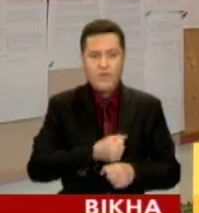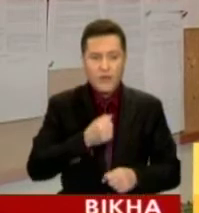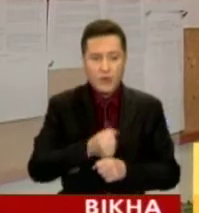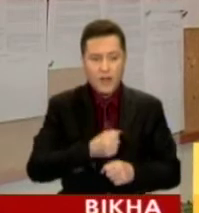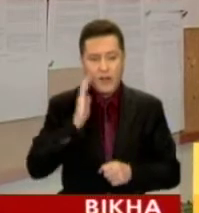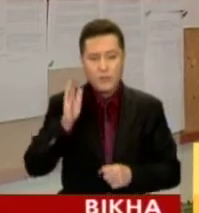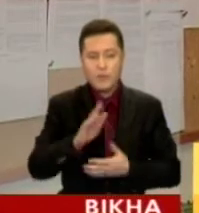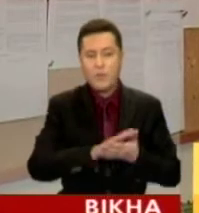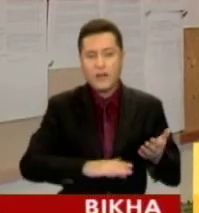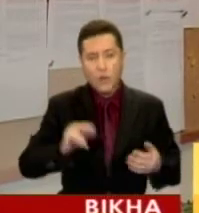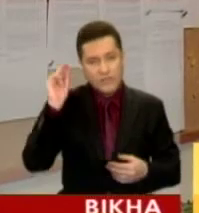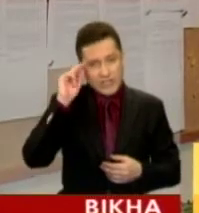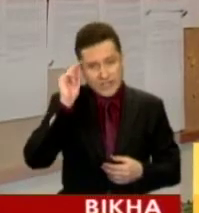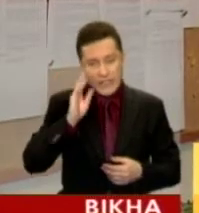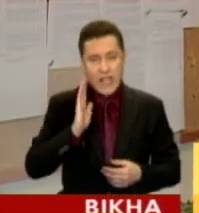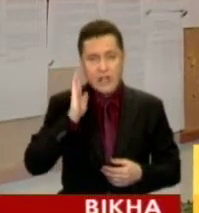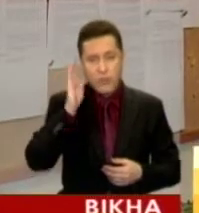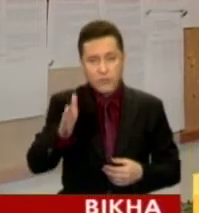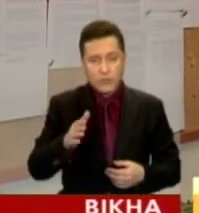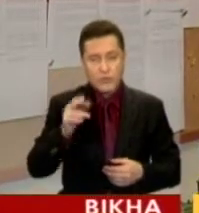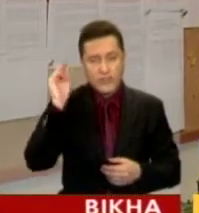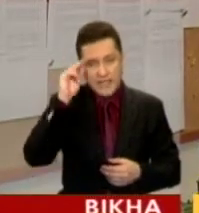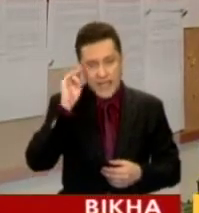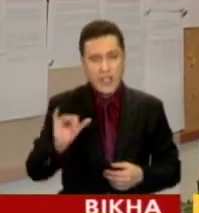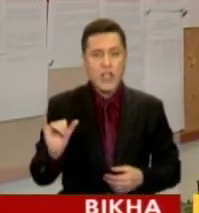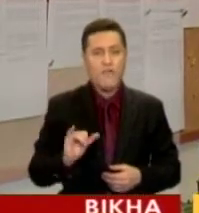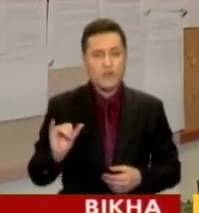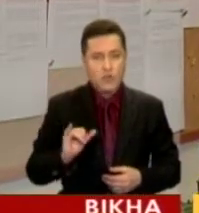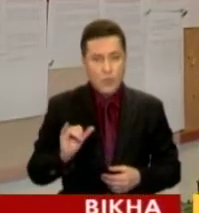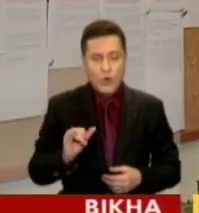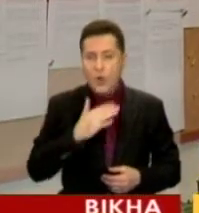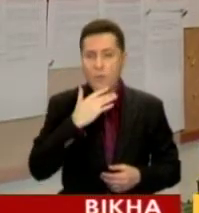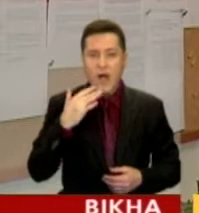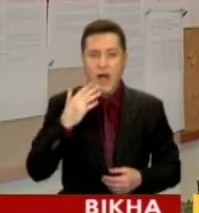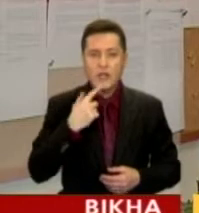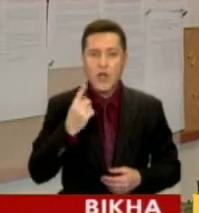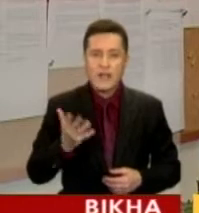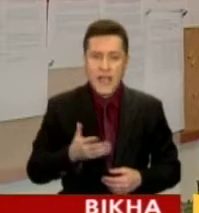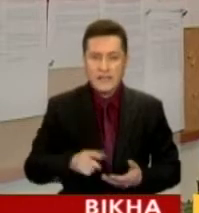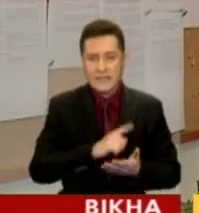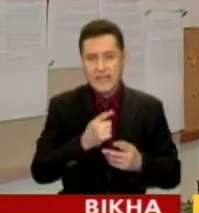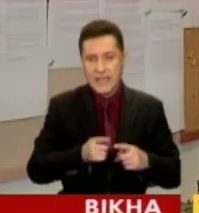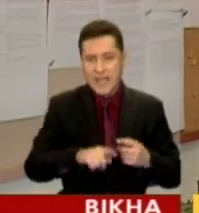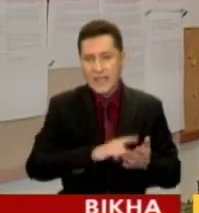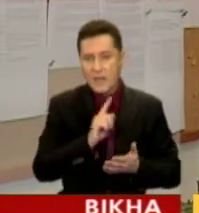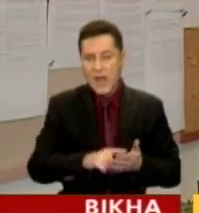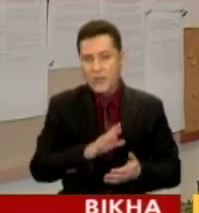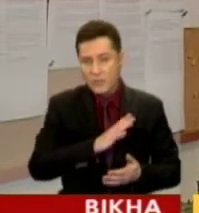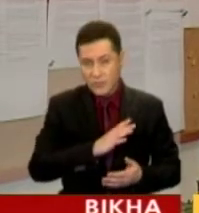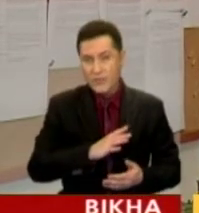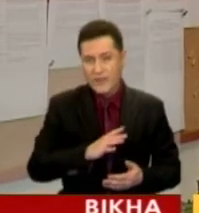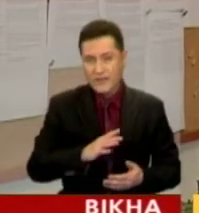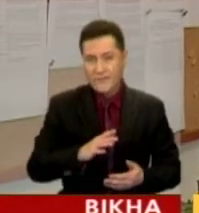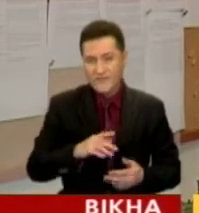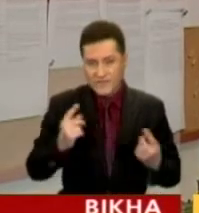буде продовжено заняття, будуть відбуватися заняття в суботу. Багато лекцій, які мали відбуватися у звичному режимі,